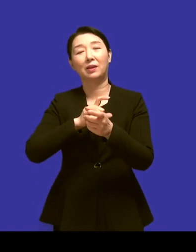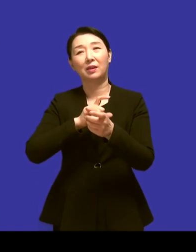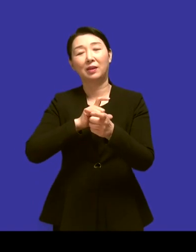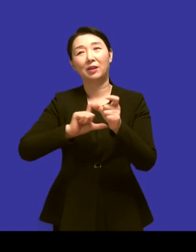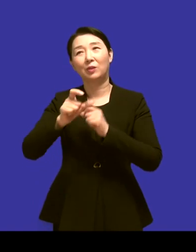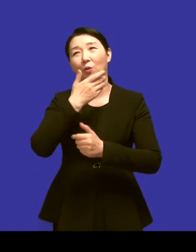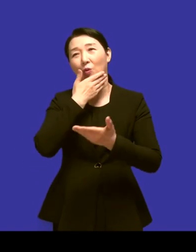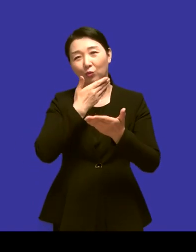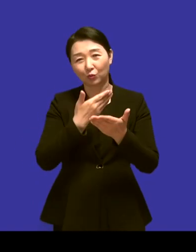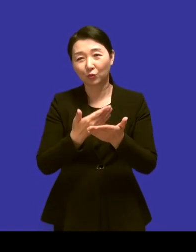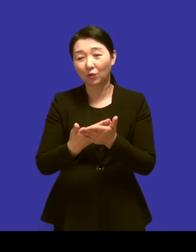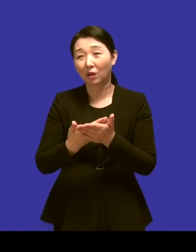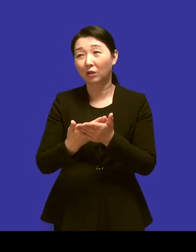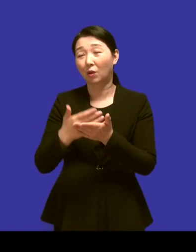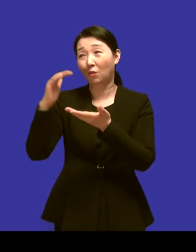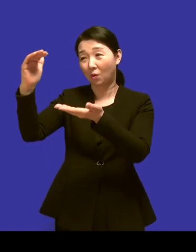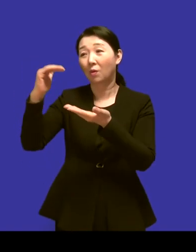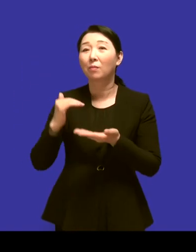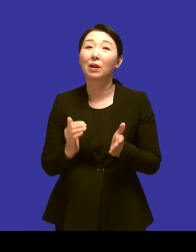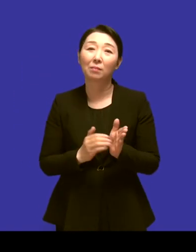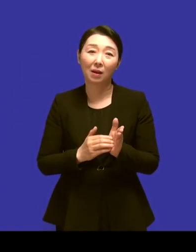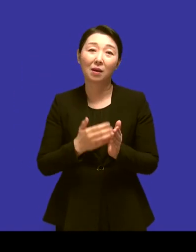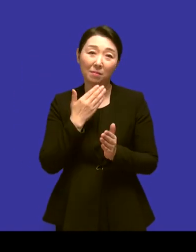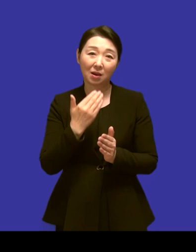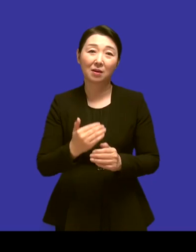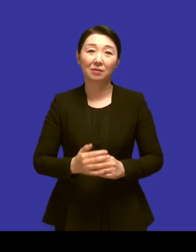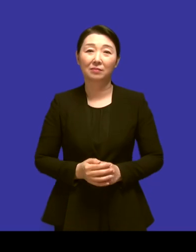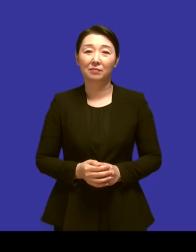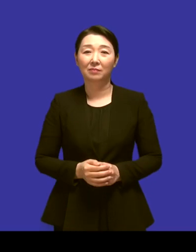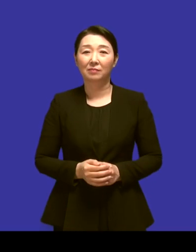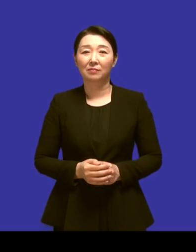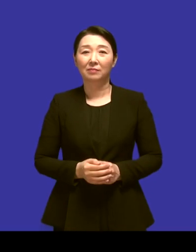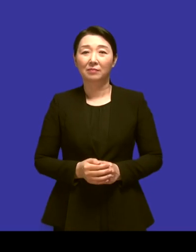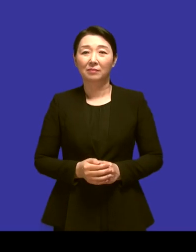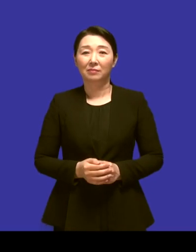중요하다. 이렇게 그렇게 얼마든지 할 수 있다. 그런 말씀을 해주셔서